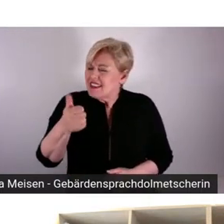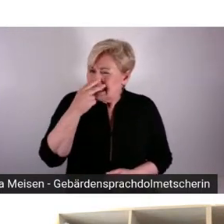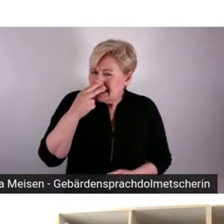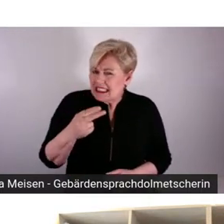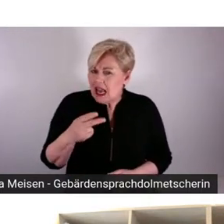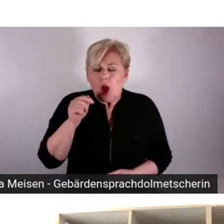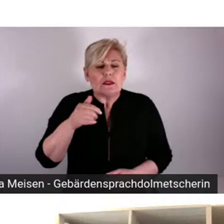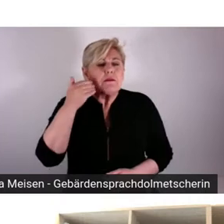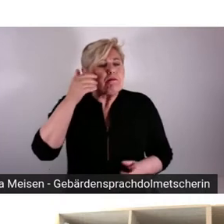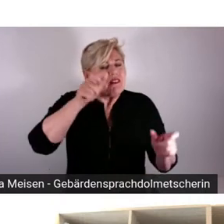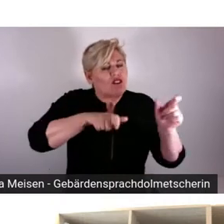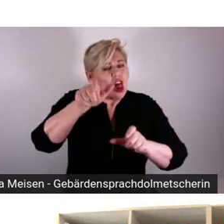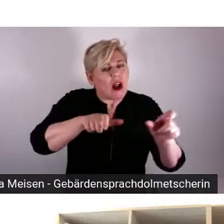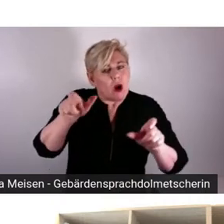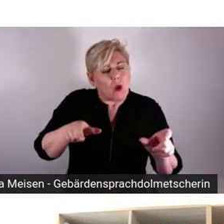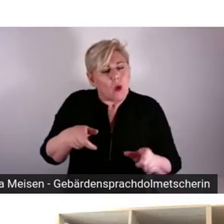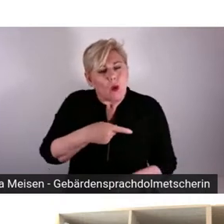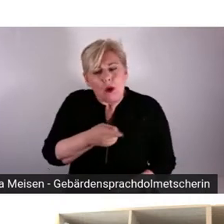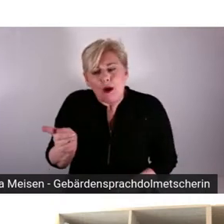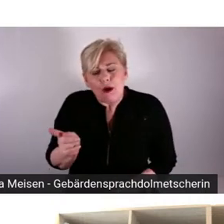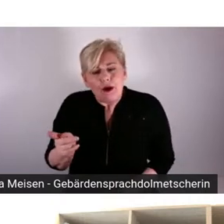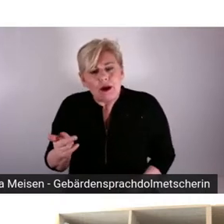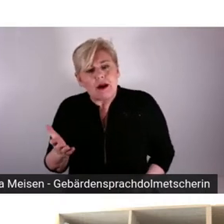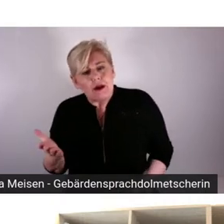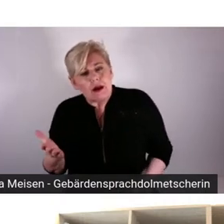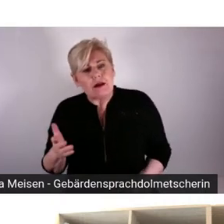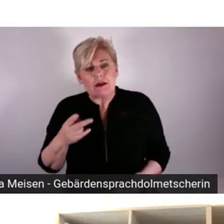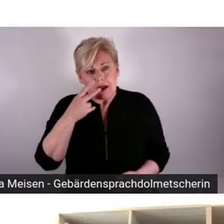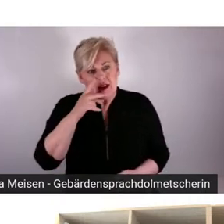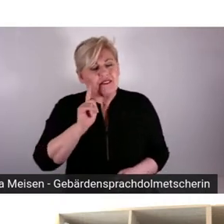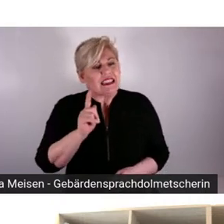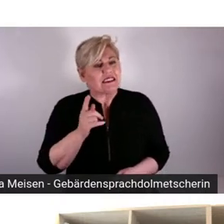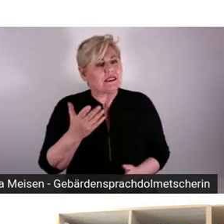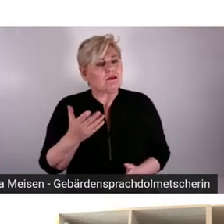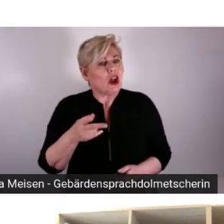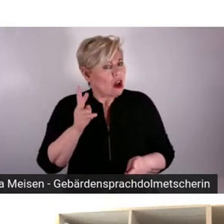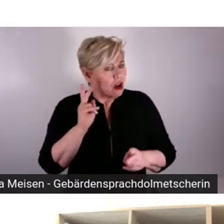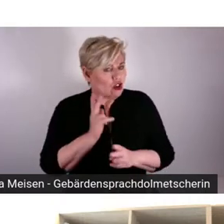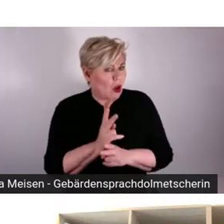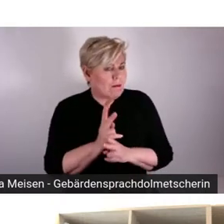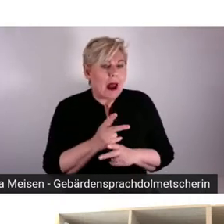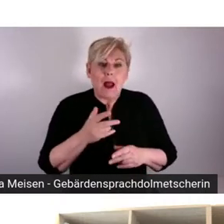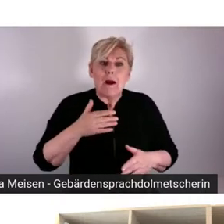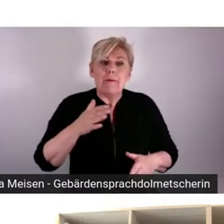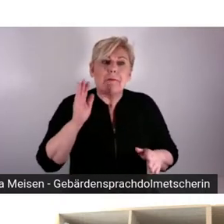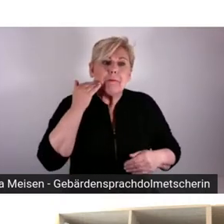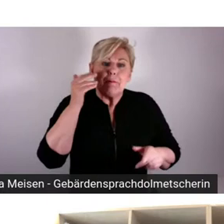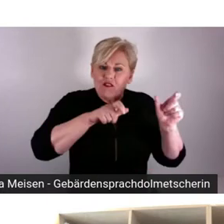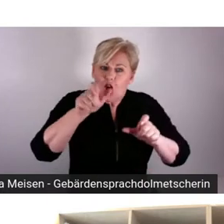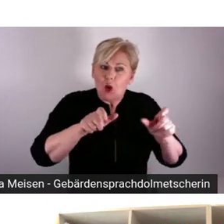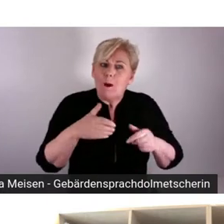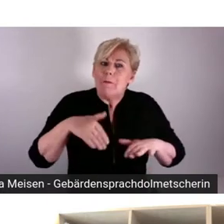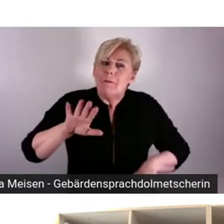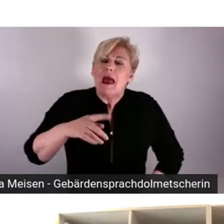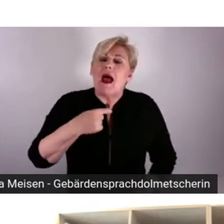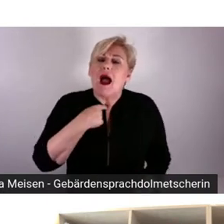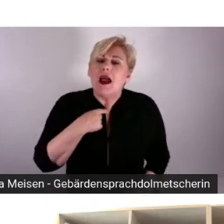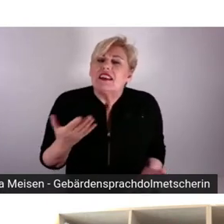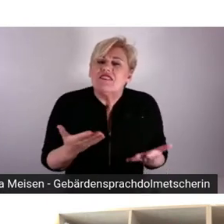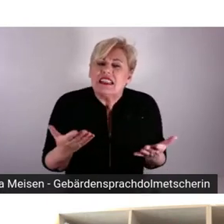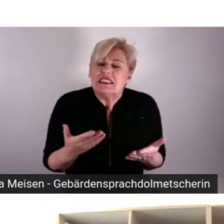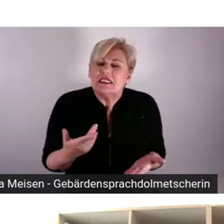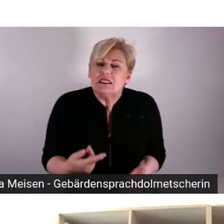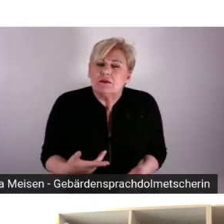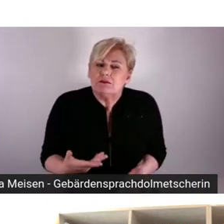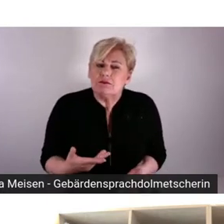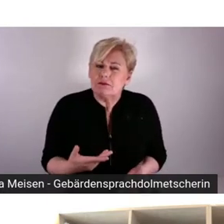in der Bevölkerung aus? Was fordert denn eine Mehrheit in der Bevölkerung, um soziale Ungleichheit